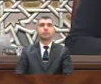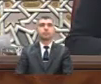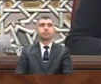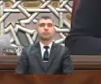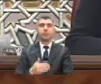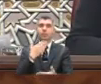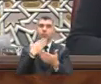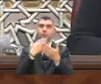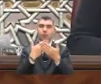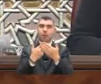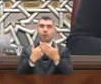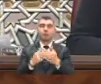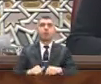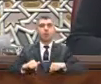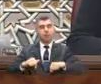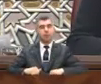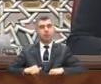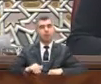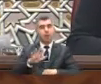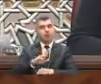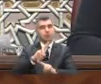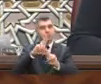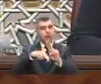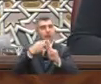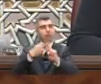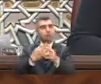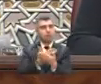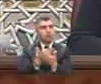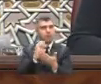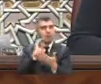شكرا للسيدة الوزيرة على مساهمتها القيمة.